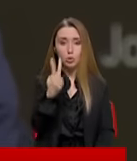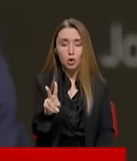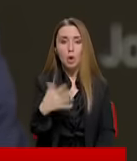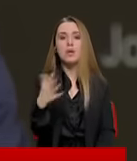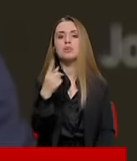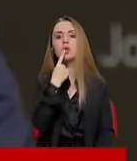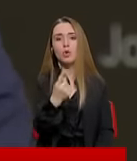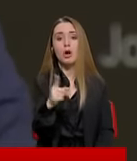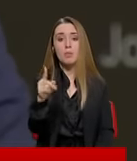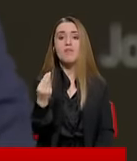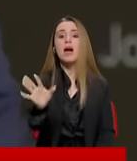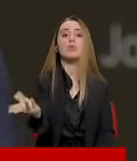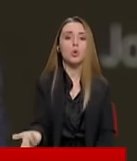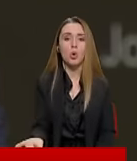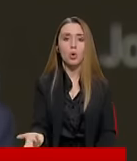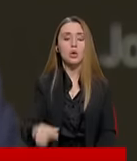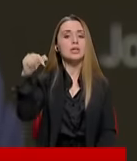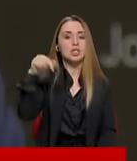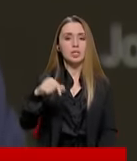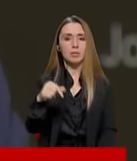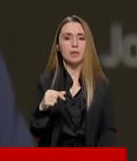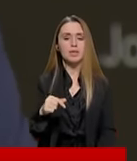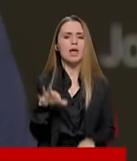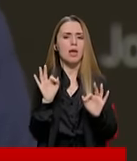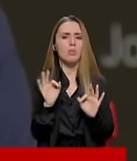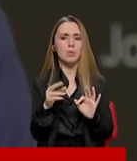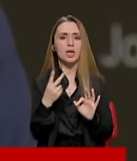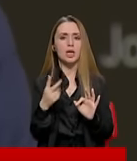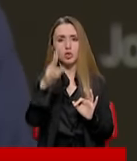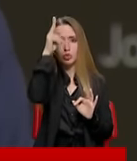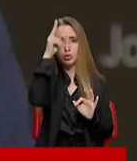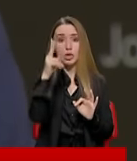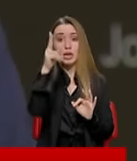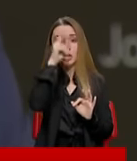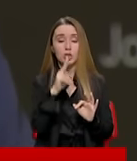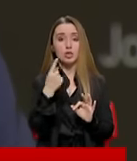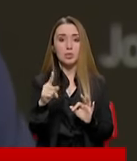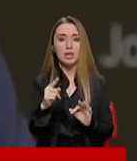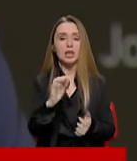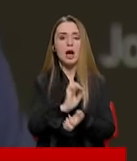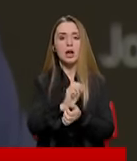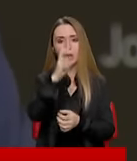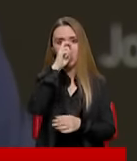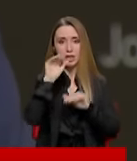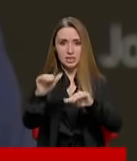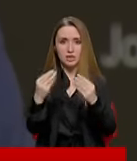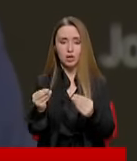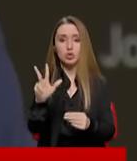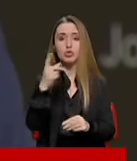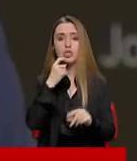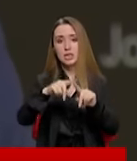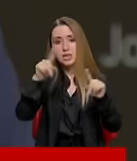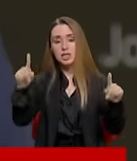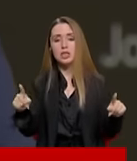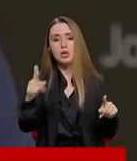ki 5.000 diyor ama vermiyor Şimdi biz düzenli olarak 200.000 aileye doğalgaz yardımında bulunuyoruz 3 yıldır